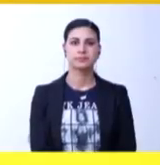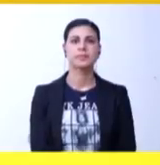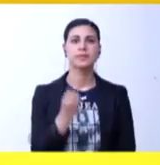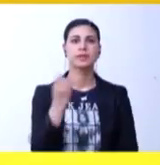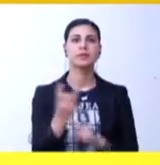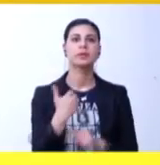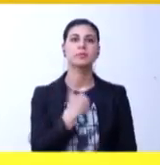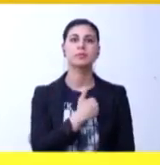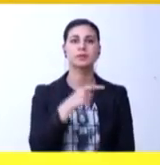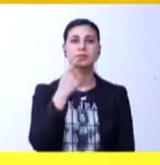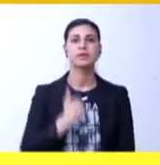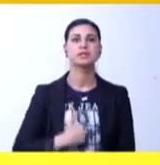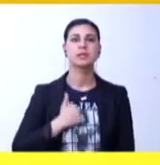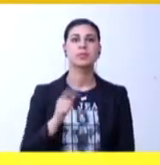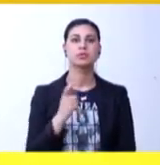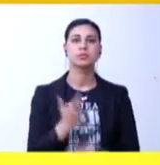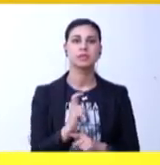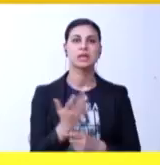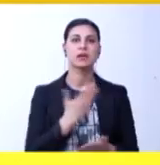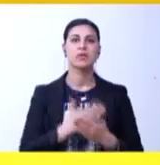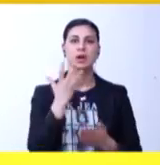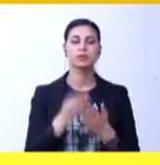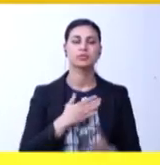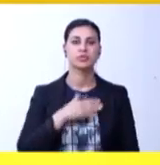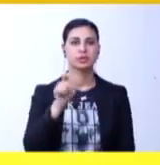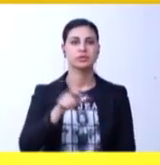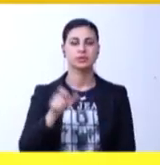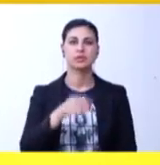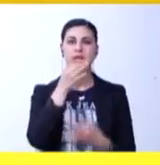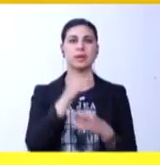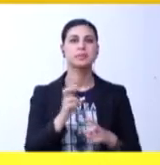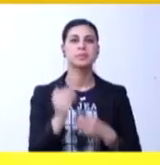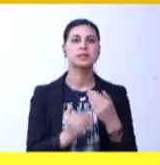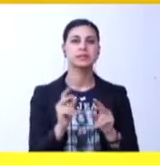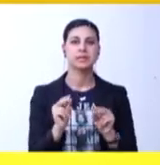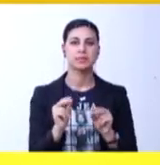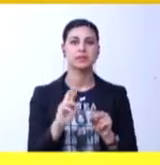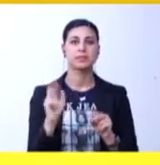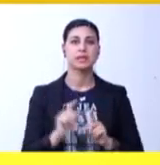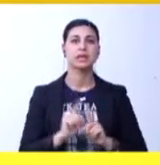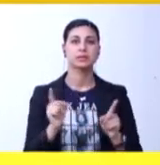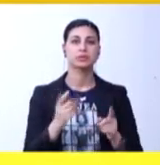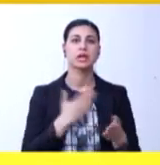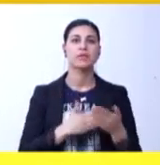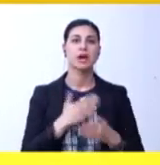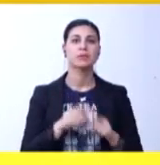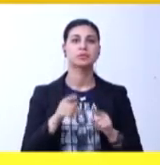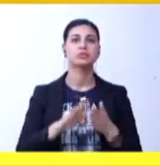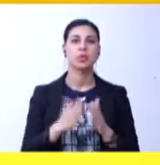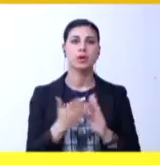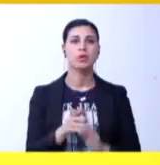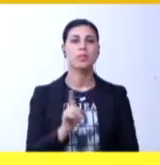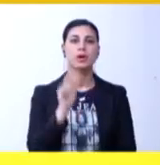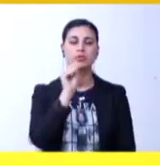კიდევ ერთხელ უნდა ვთქვა სიამაყით, რომ ძალიან გვახარებს ჩვენი კოლეგების ნებისმიერი წარმატება და განსაკუთრებით გვახარებს ის